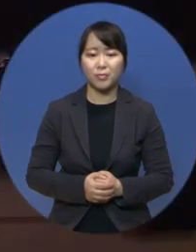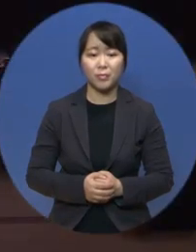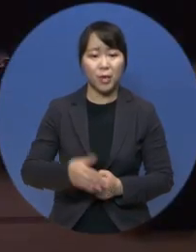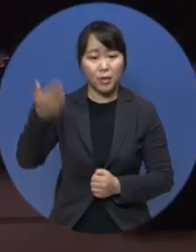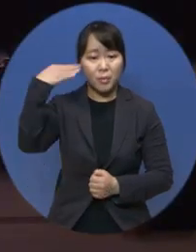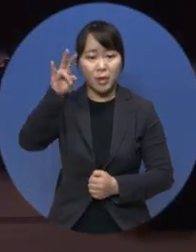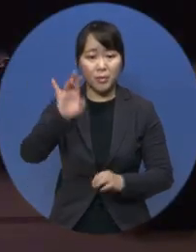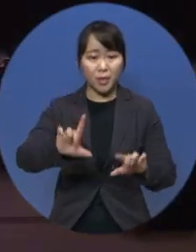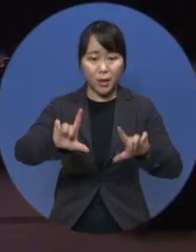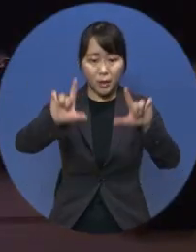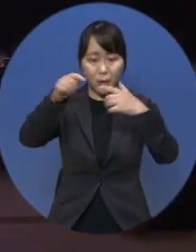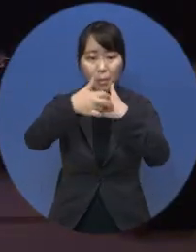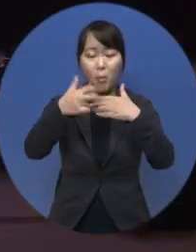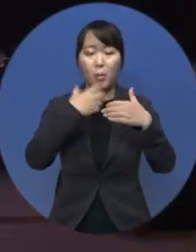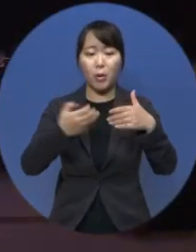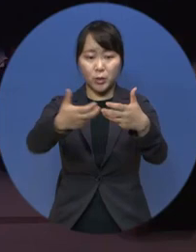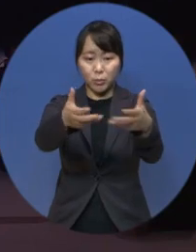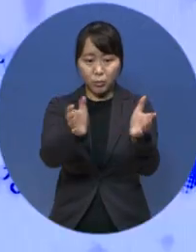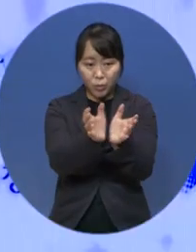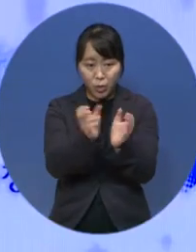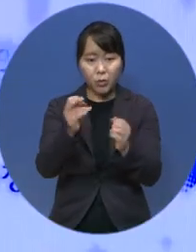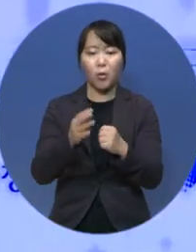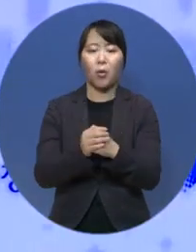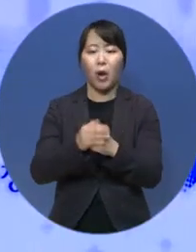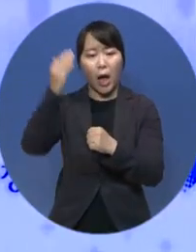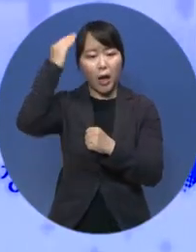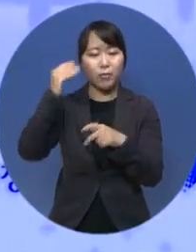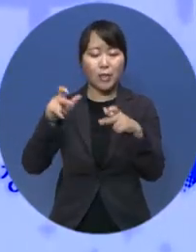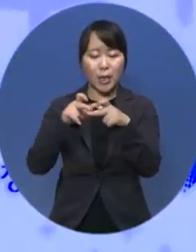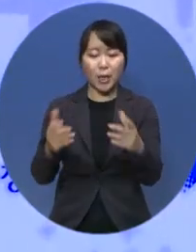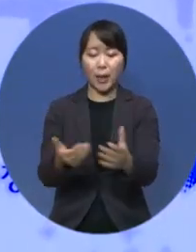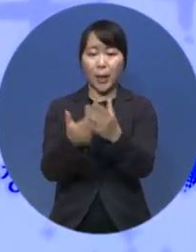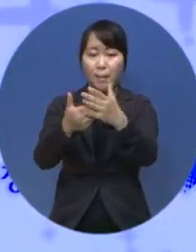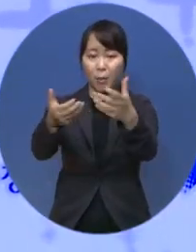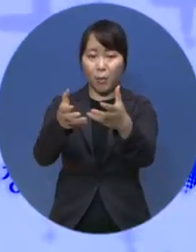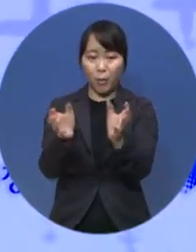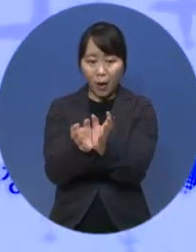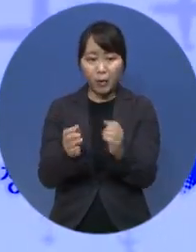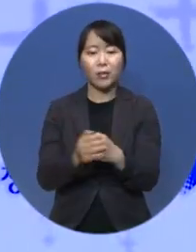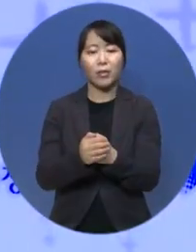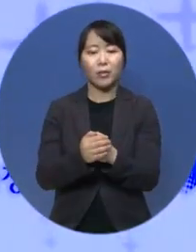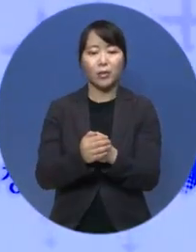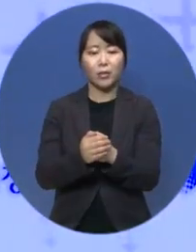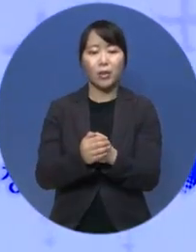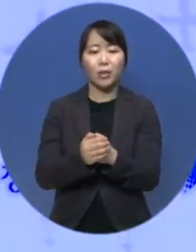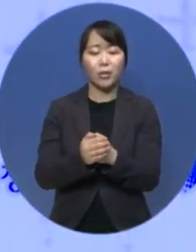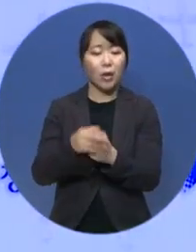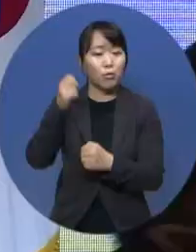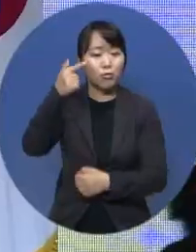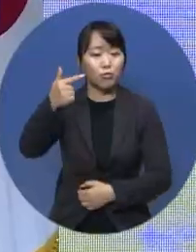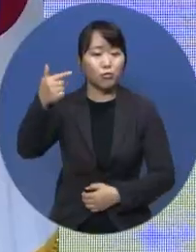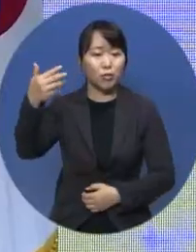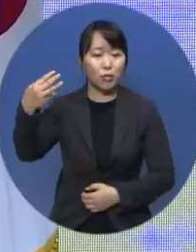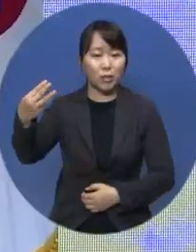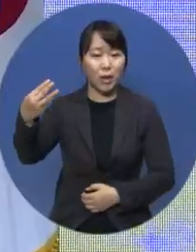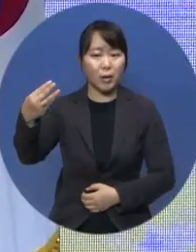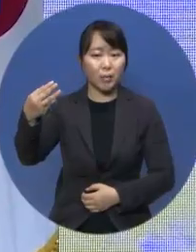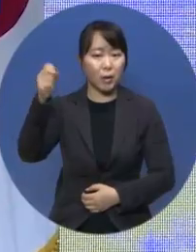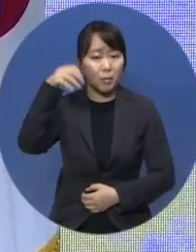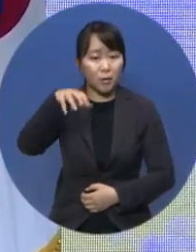지난 24일 보건복지부와 한국 장애인 개 바로는 6 쌈 컨벤션센터 그랜드볼룸에서